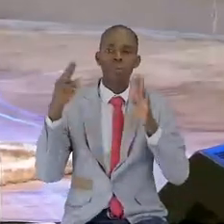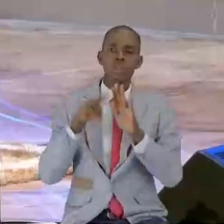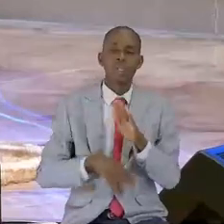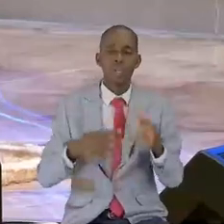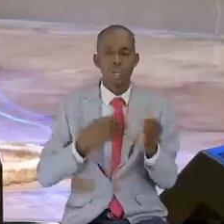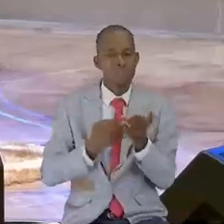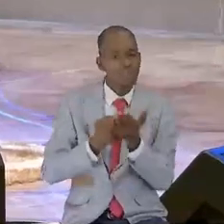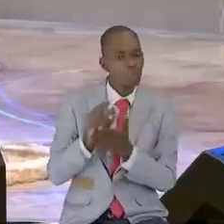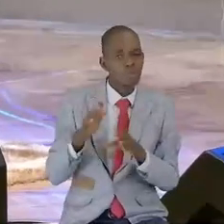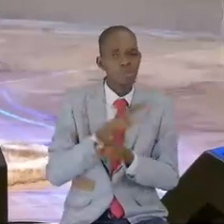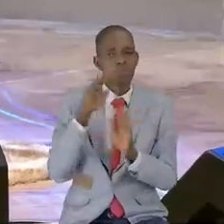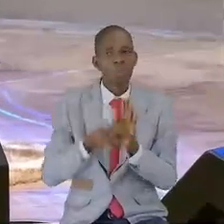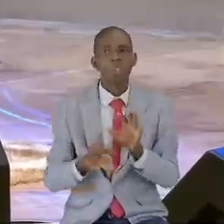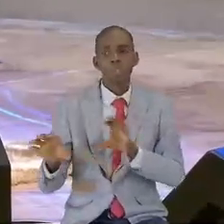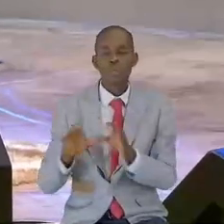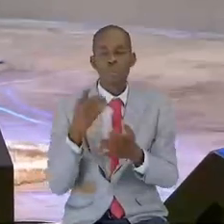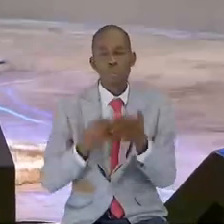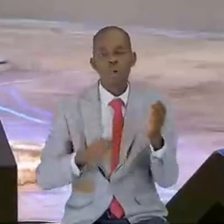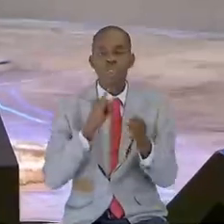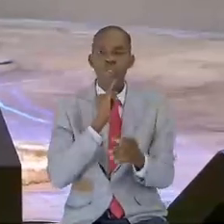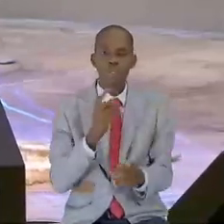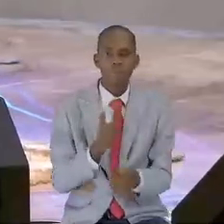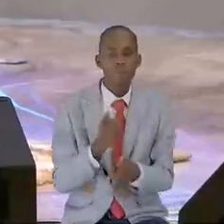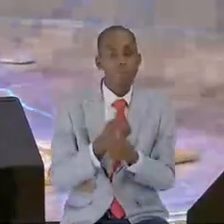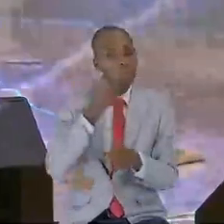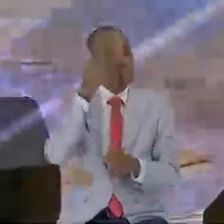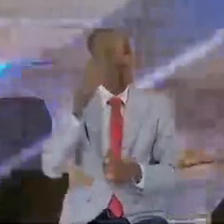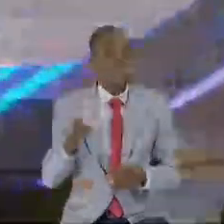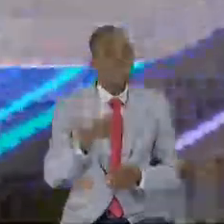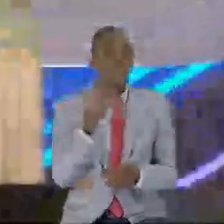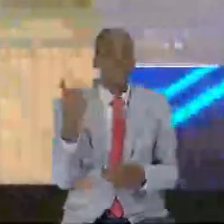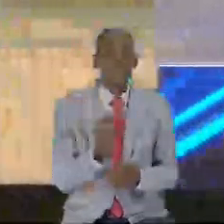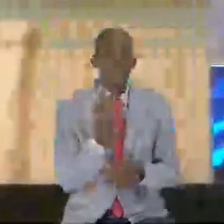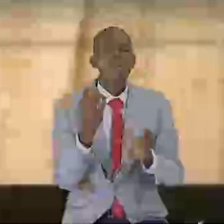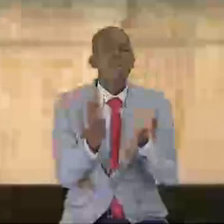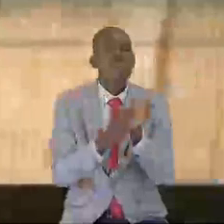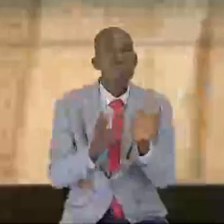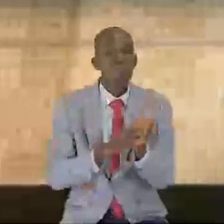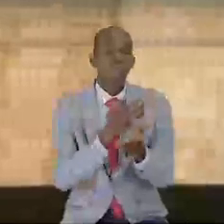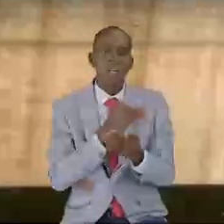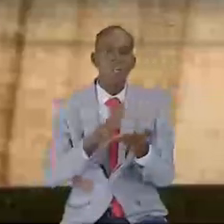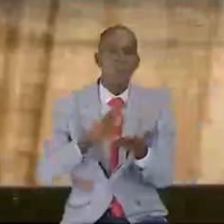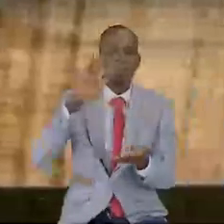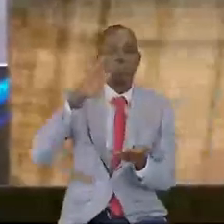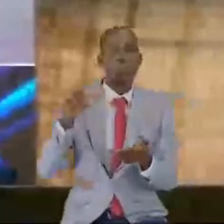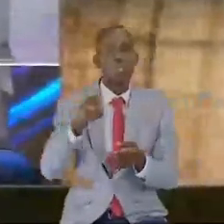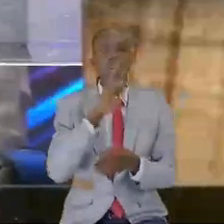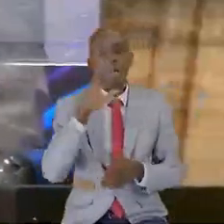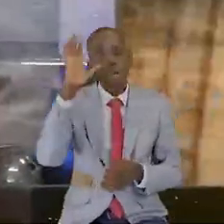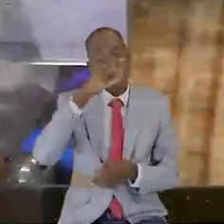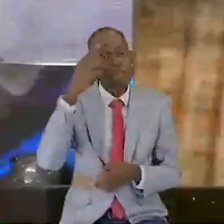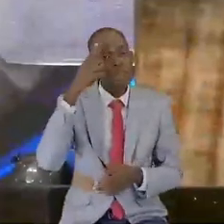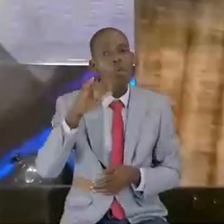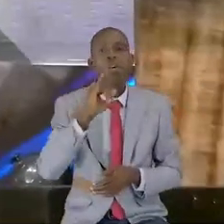sincérité, ils font ce qui est juste. Parce que la seule louange, la seule gloire qu'ils recherchent, c'est